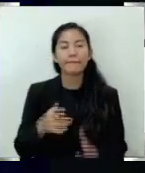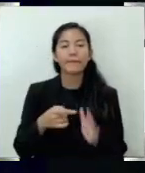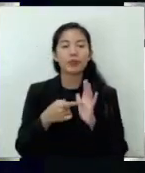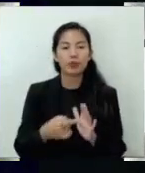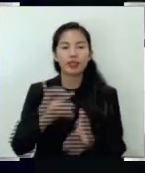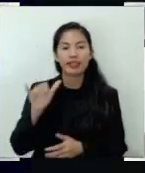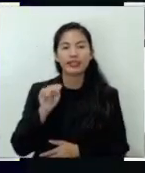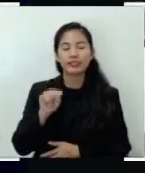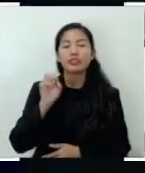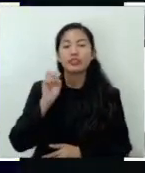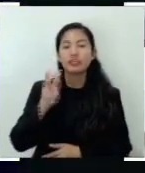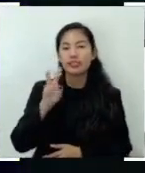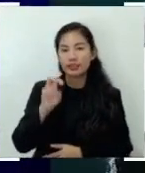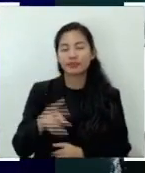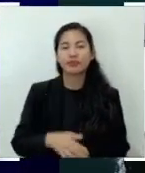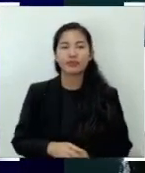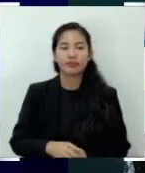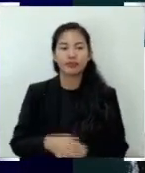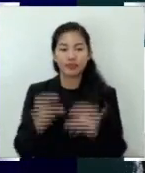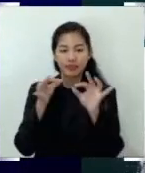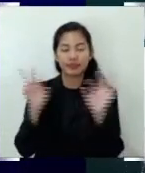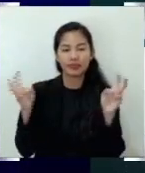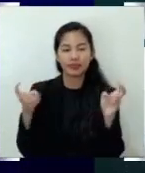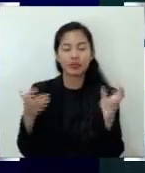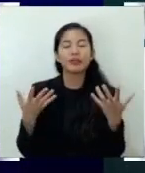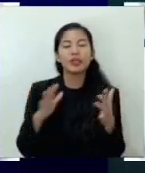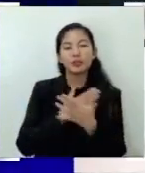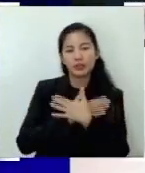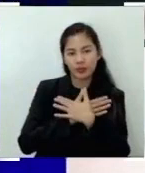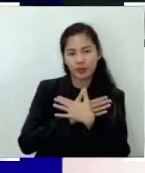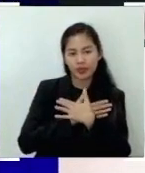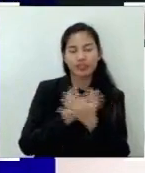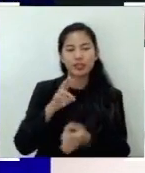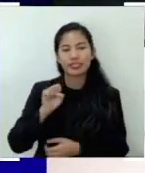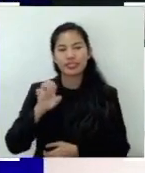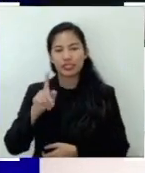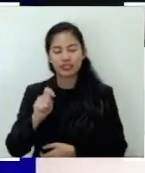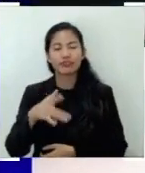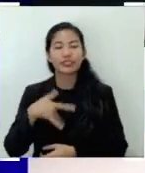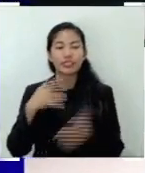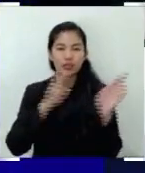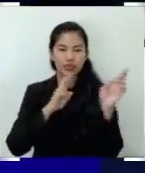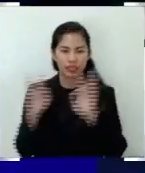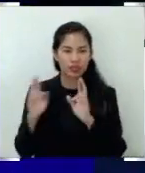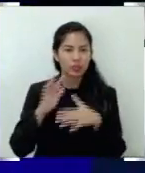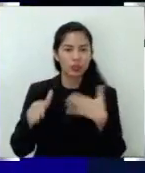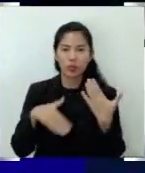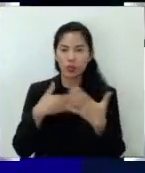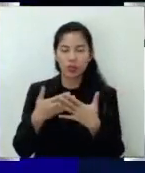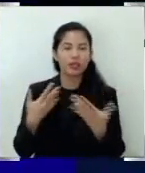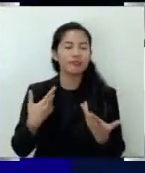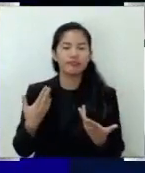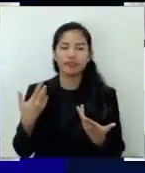sinabi ni Adele na rested at reset daw siya. At feeling ready din daw siya para sa lahat ng darating sa